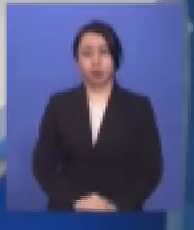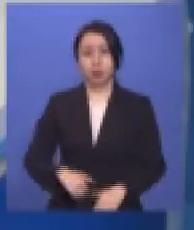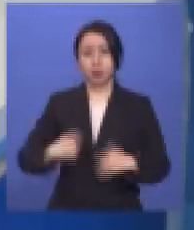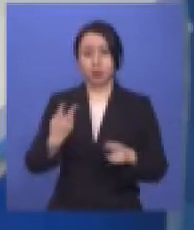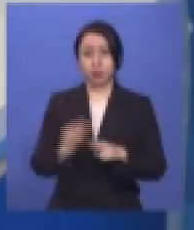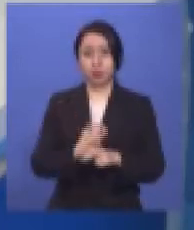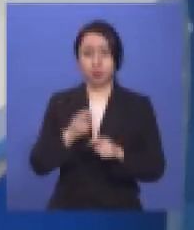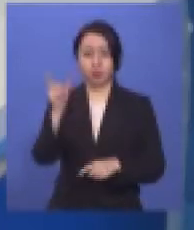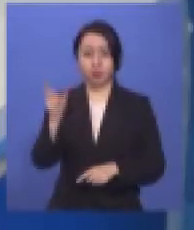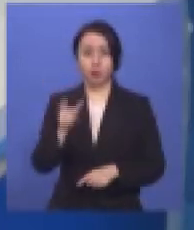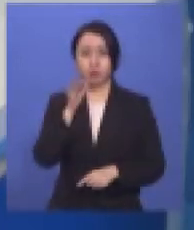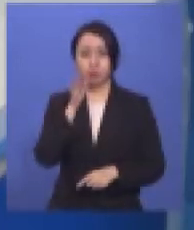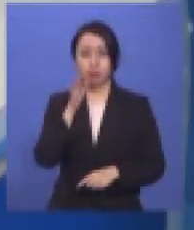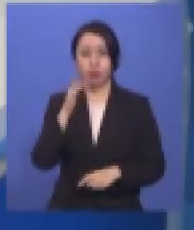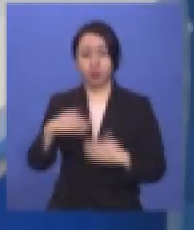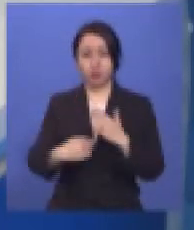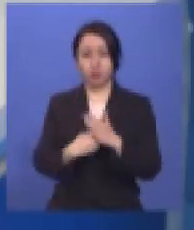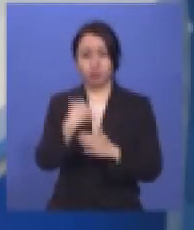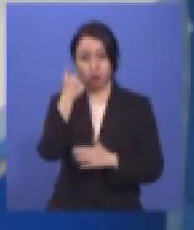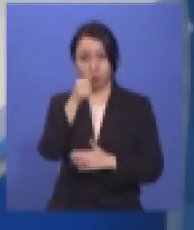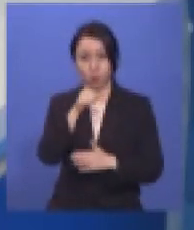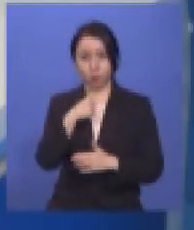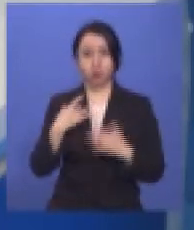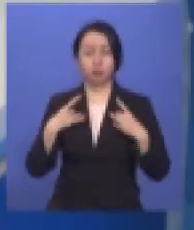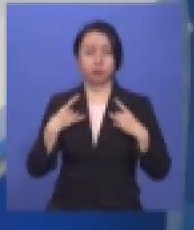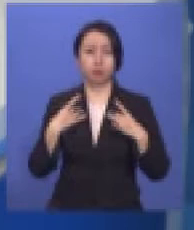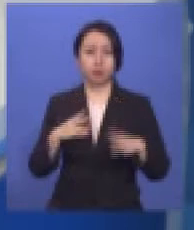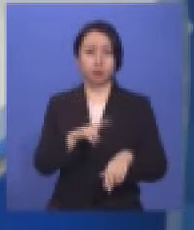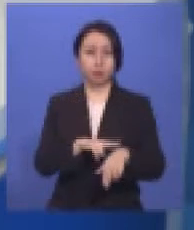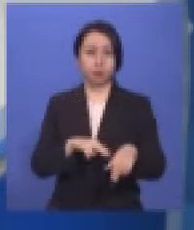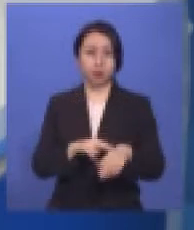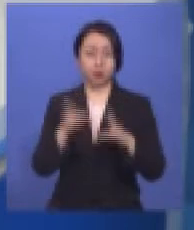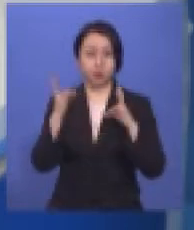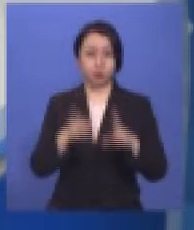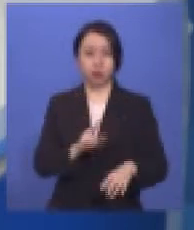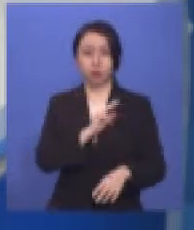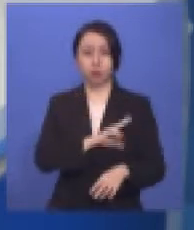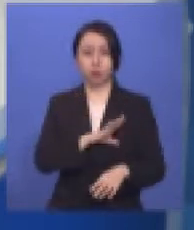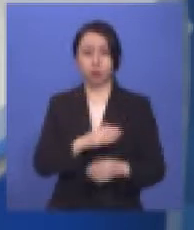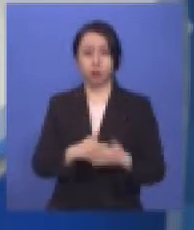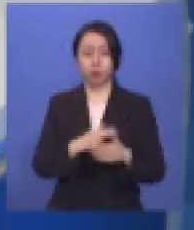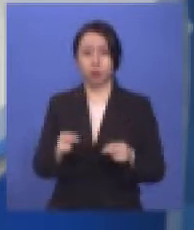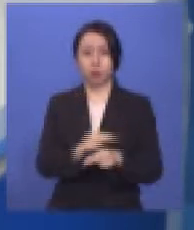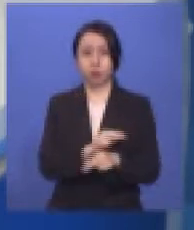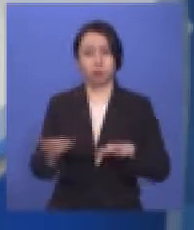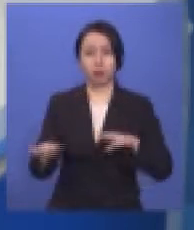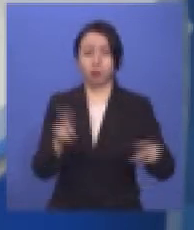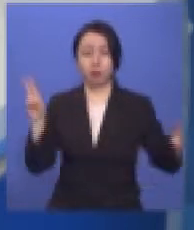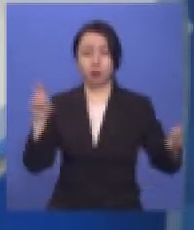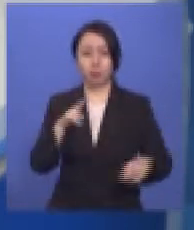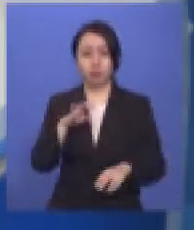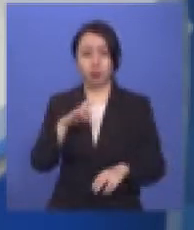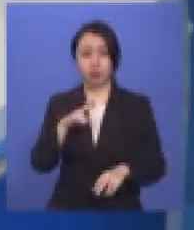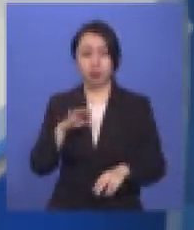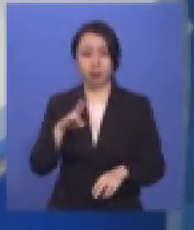Обеспечение безопасности граждан во время новогодних праздников. Полицейские и сотрудники ЧС работают в рамках оперативно-профилактического